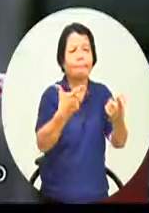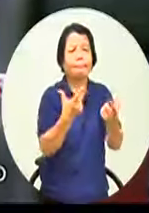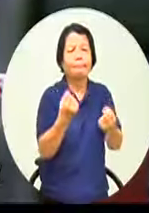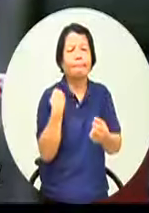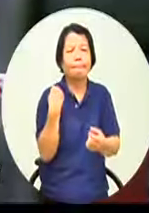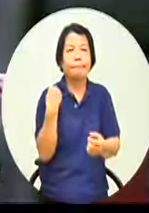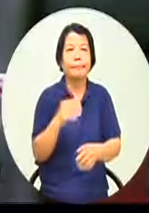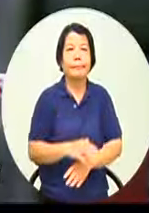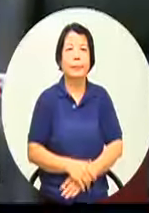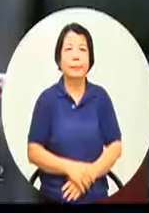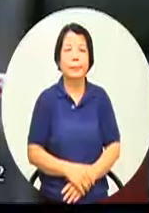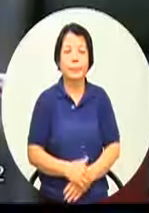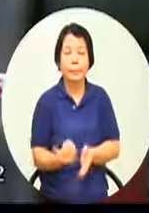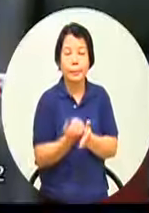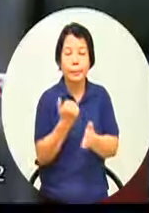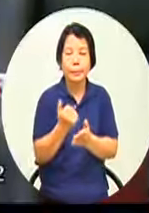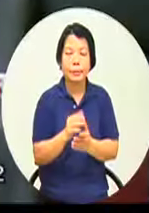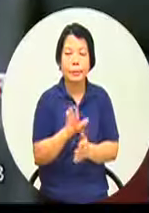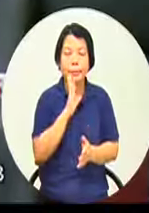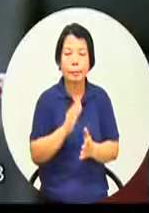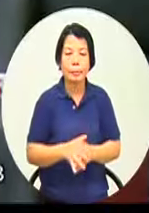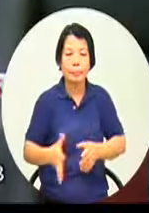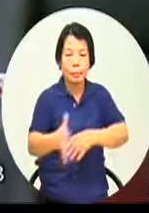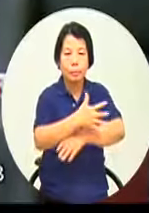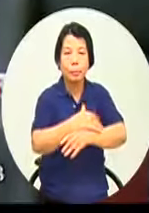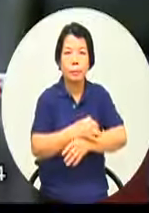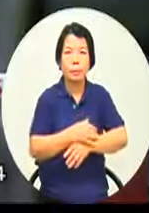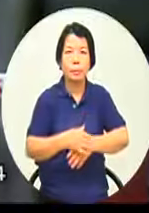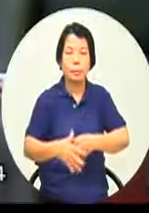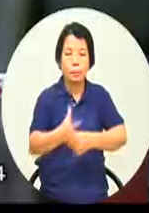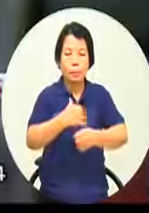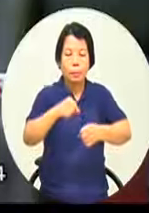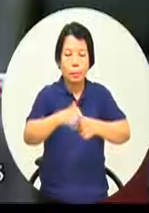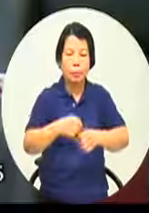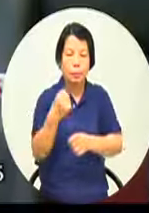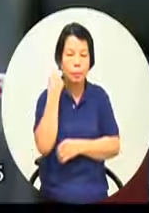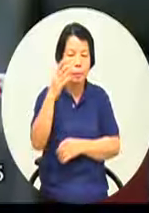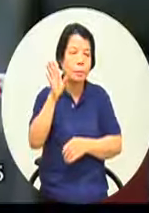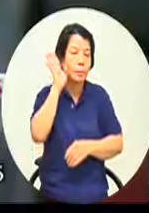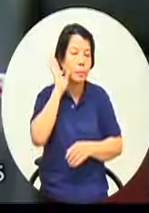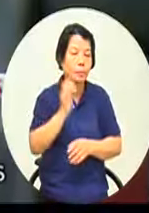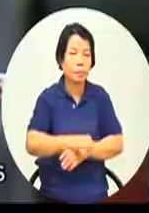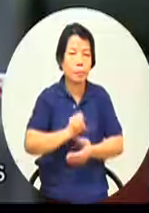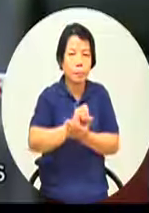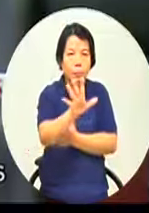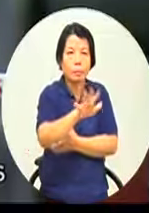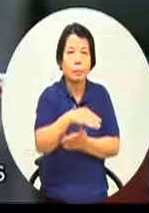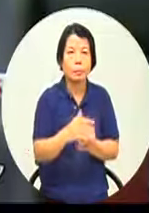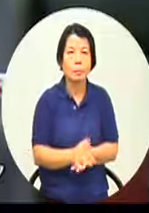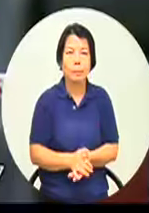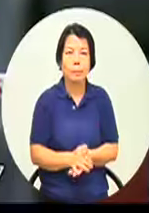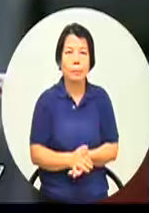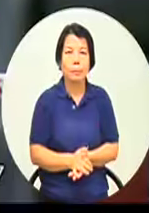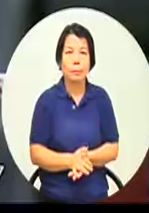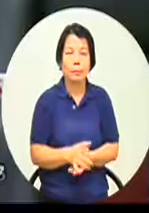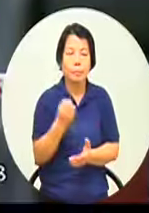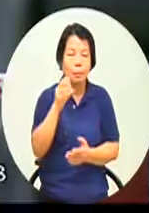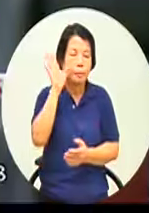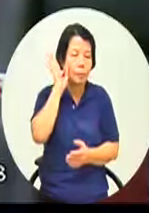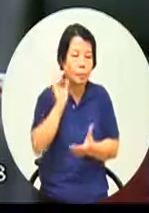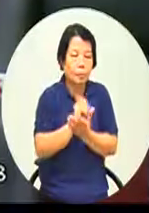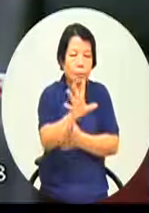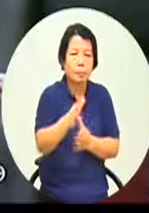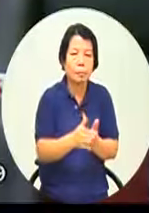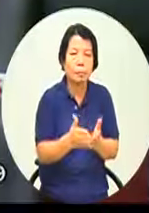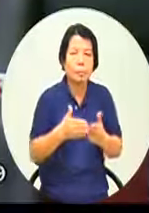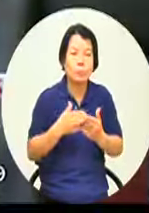那刚刚那个是全国新闻版面的哈，那呢，刚刚那个新闻报道就是哦，尼伯特